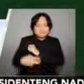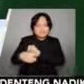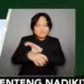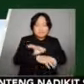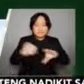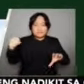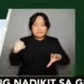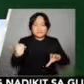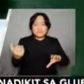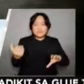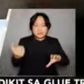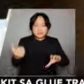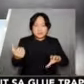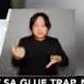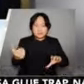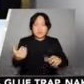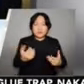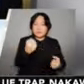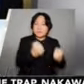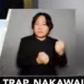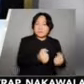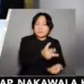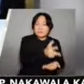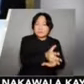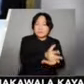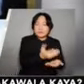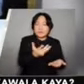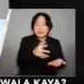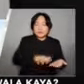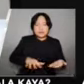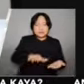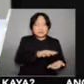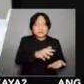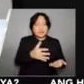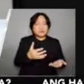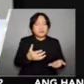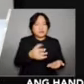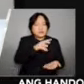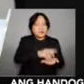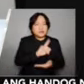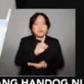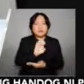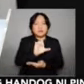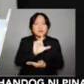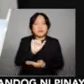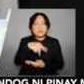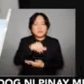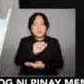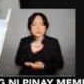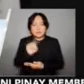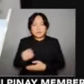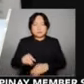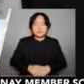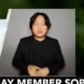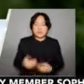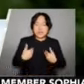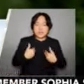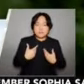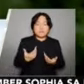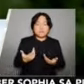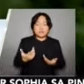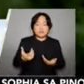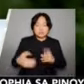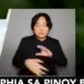ng isang SUV na nakaparada sa area ng Barangay de la Paz. Yung isang gadget kasi na nakuha, naka-open yung location.